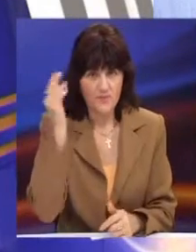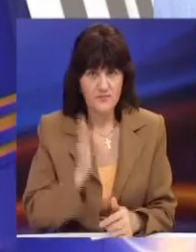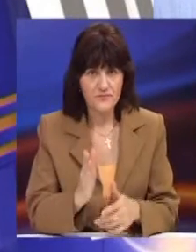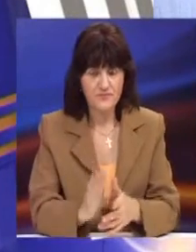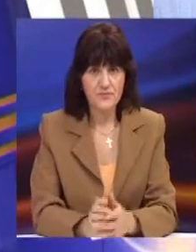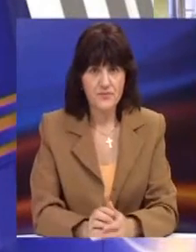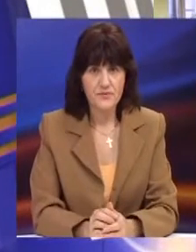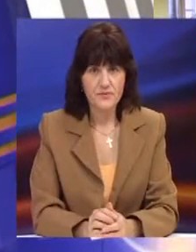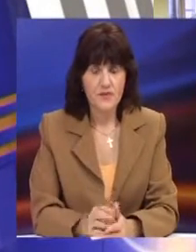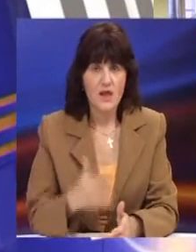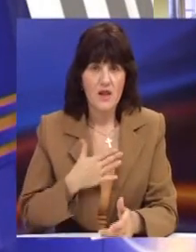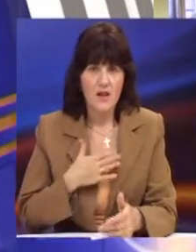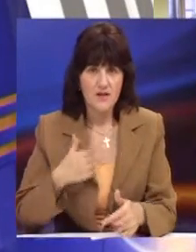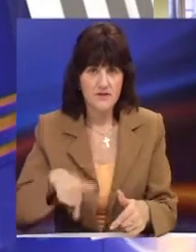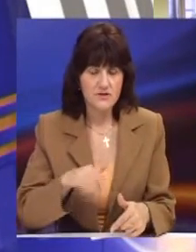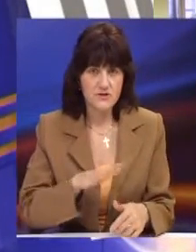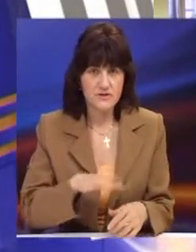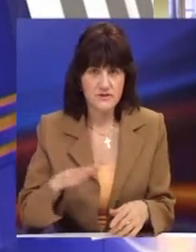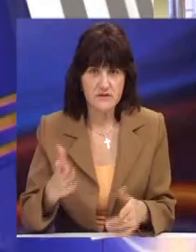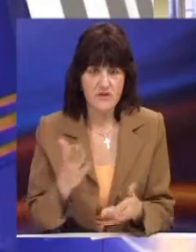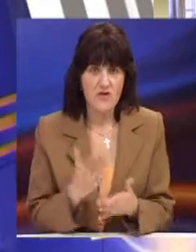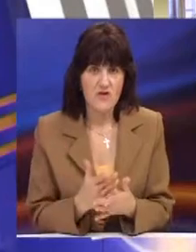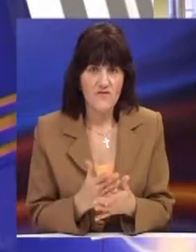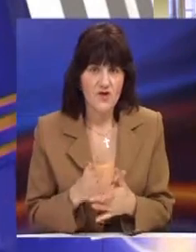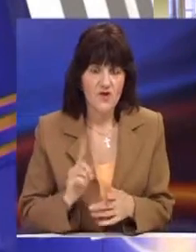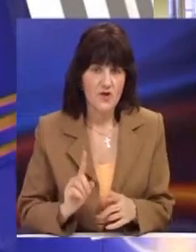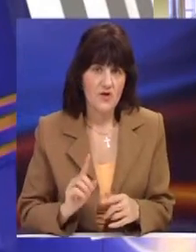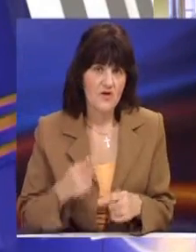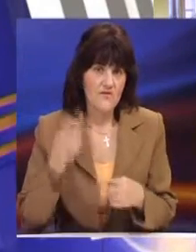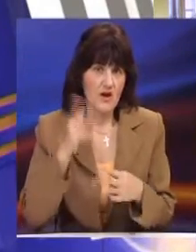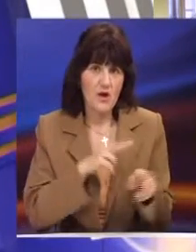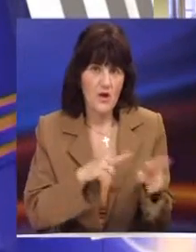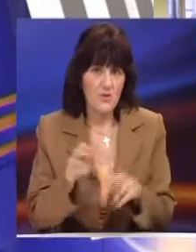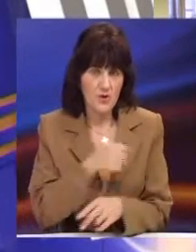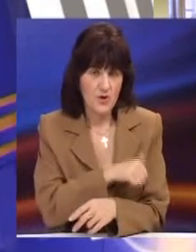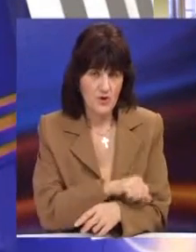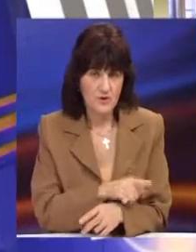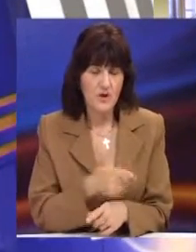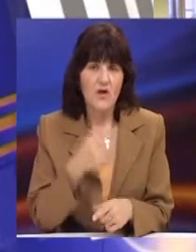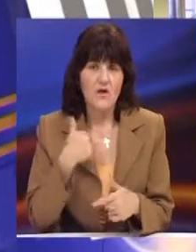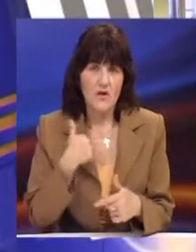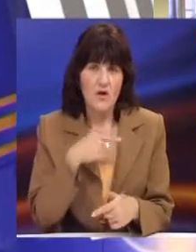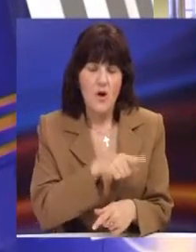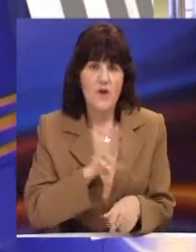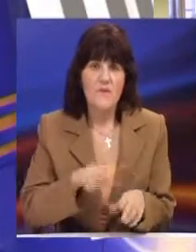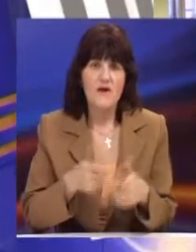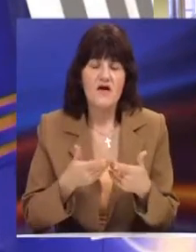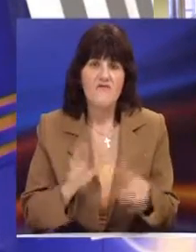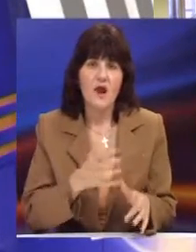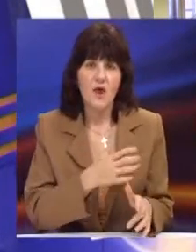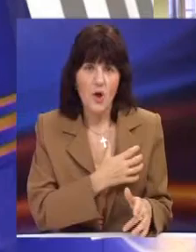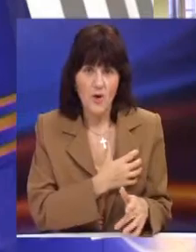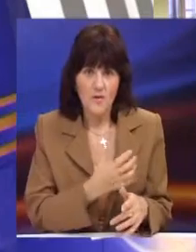školuju. Učenici naše škole su, jel tako, već skoro odrasli ljudi, ali ipak mislim da oni imaju jedno